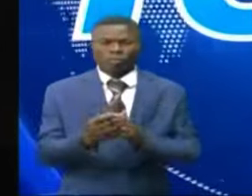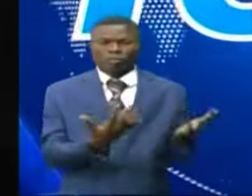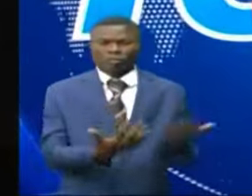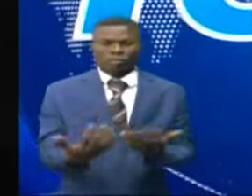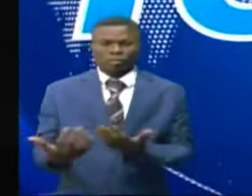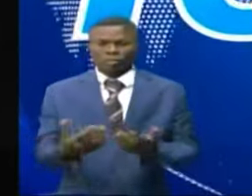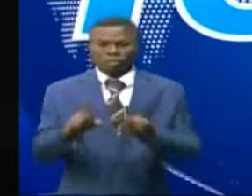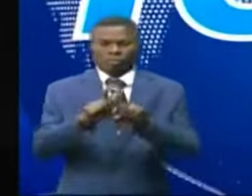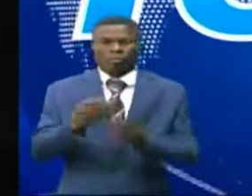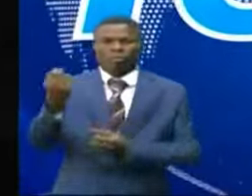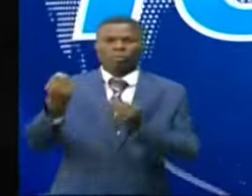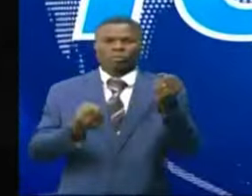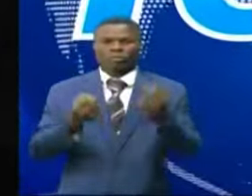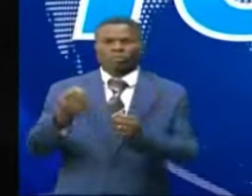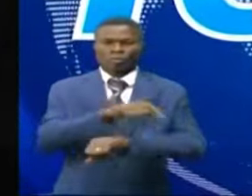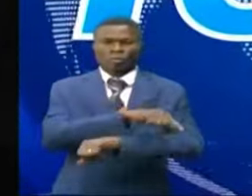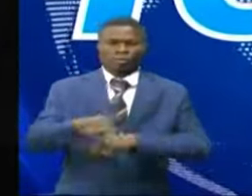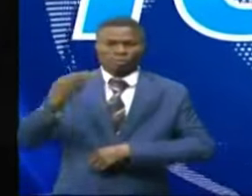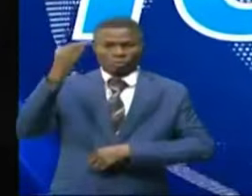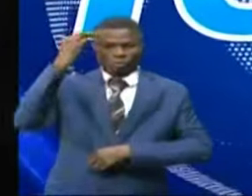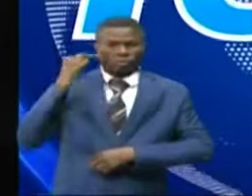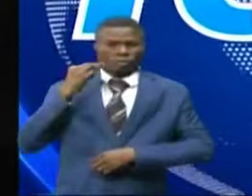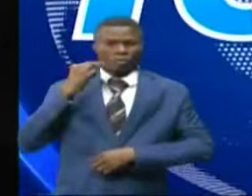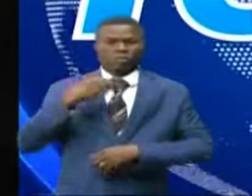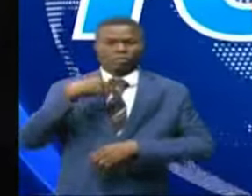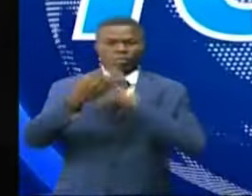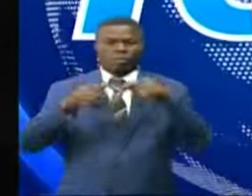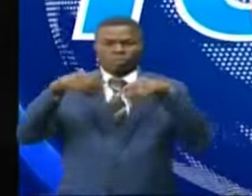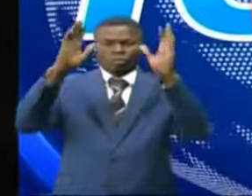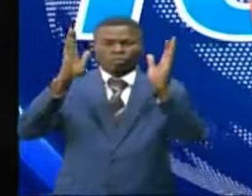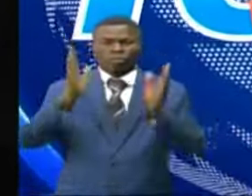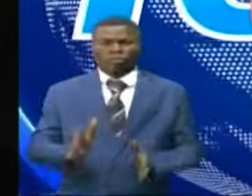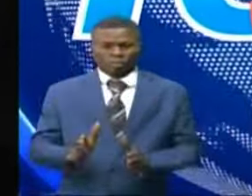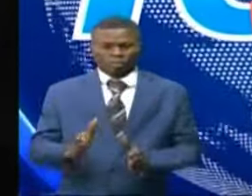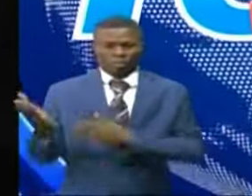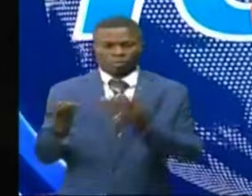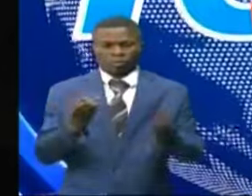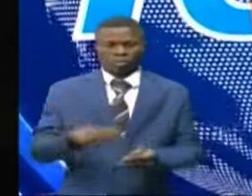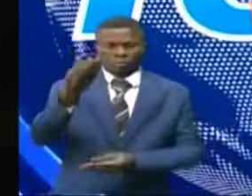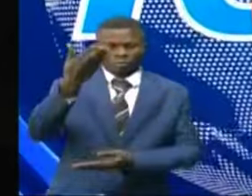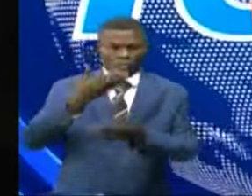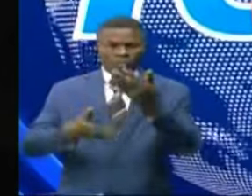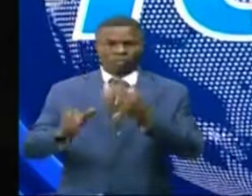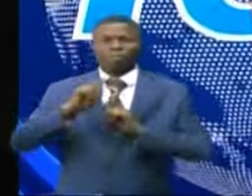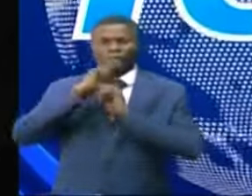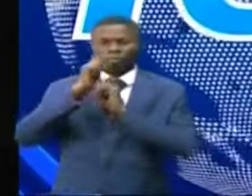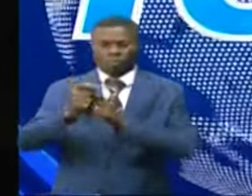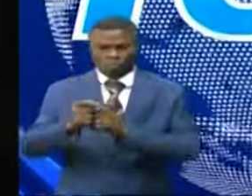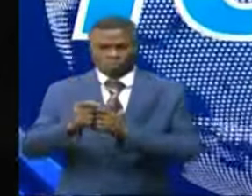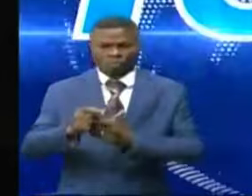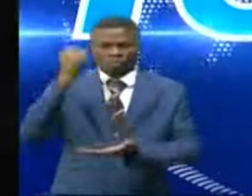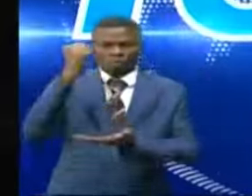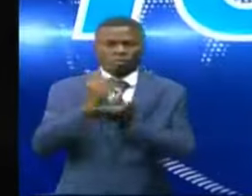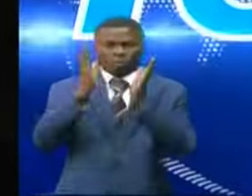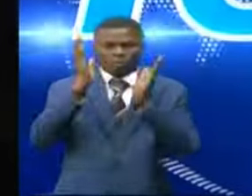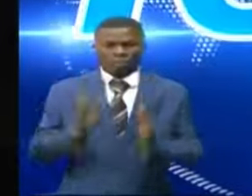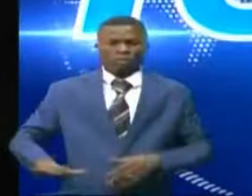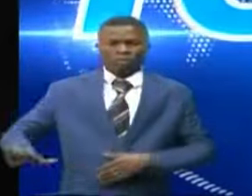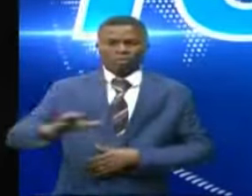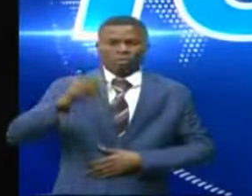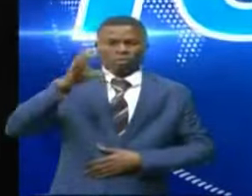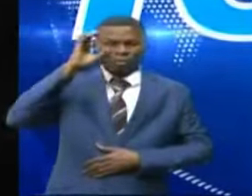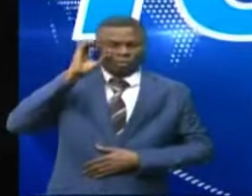et des véhicules au ministère du Commerce extérieur. La cérémonie de remise a été effectuée par l'ambassadeur de